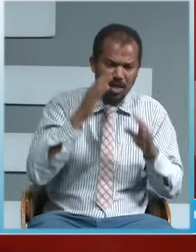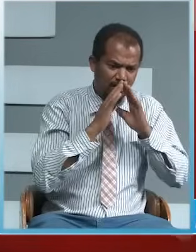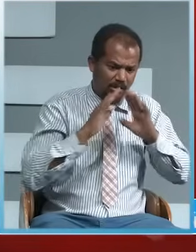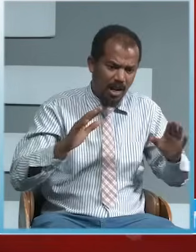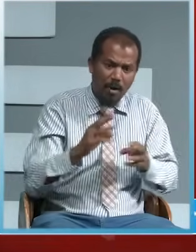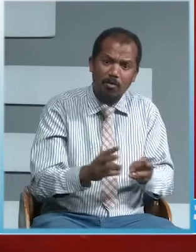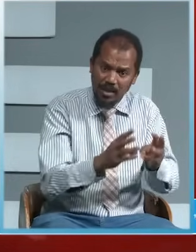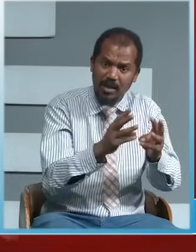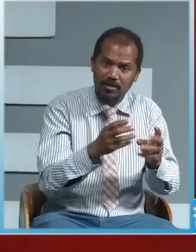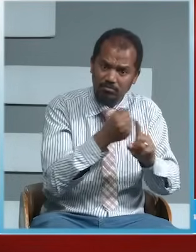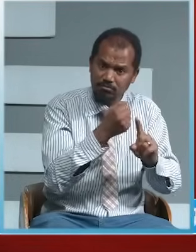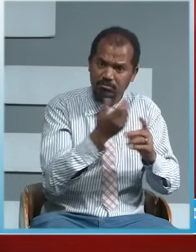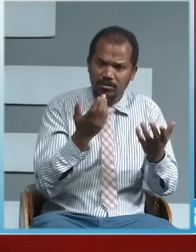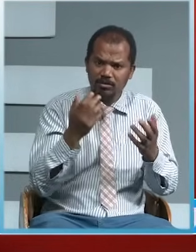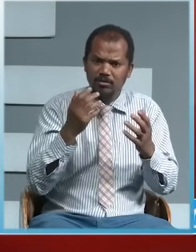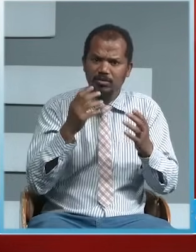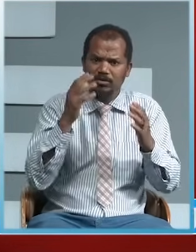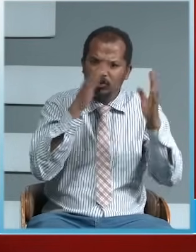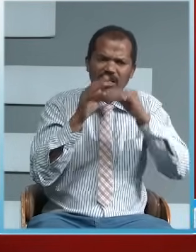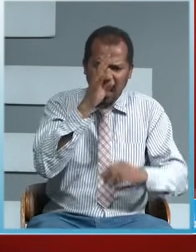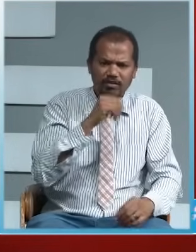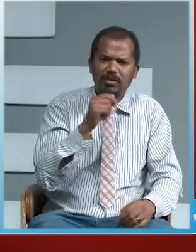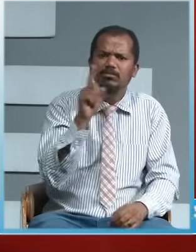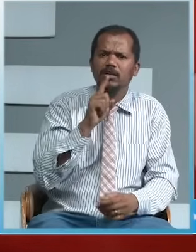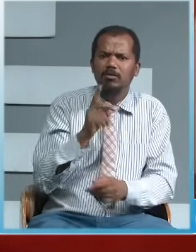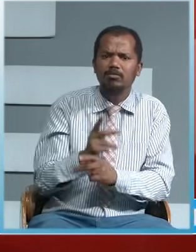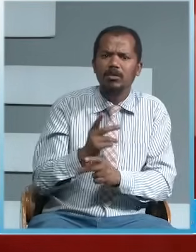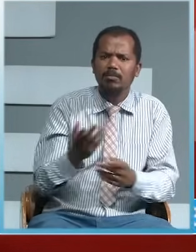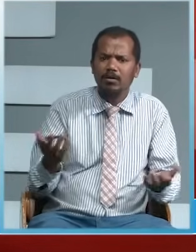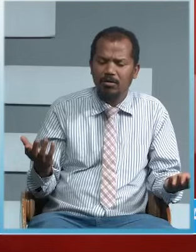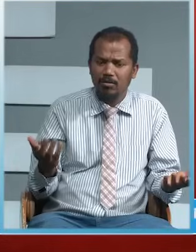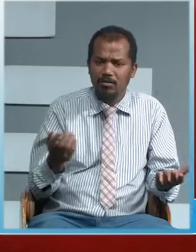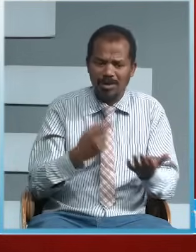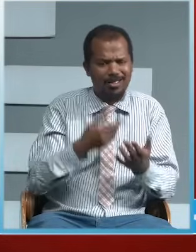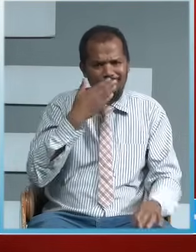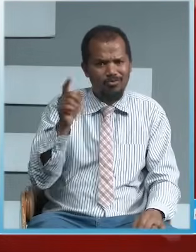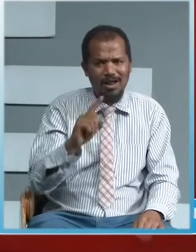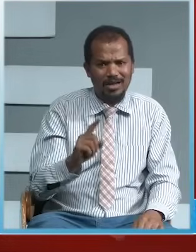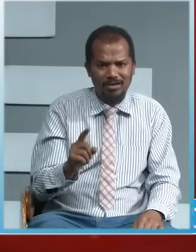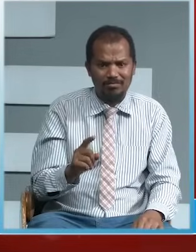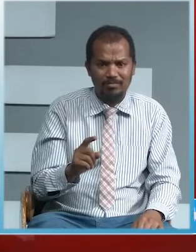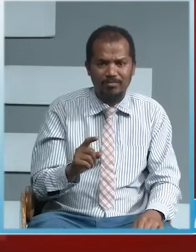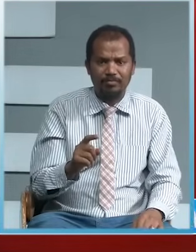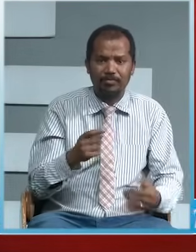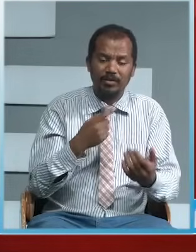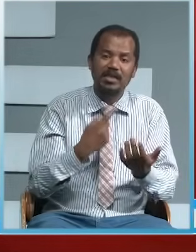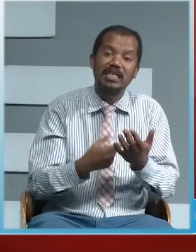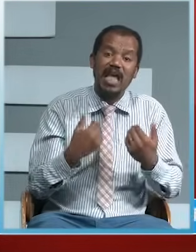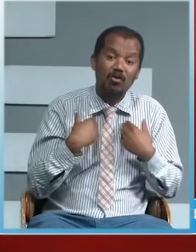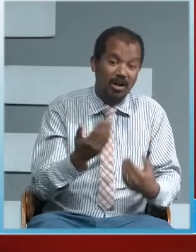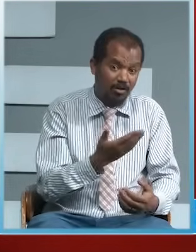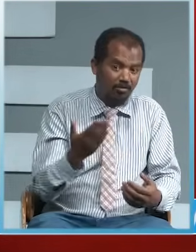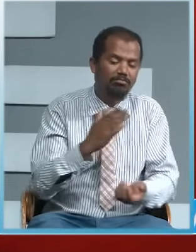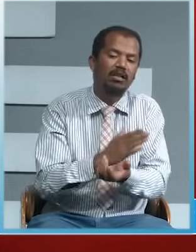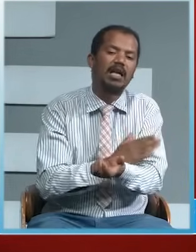ሰላማዊ በሆነ መንገድ ትግል ካላደረገ ምንድነው የሚጠበቀው የሚለው ነገር ኤክስፔክቴብል ነው። ይሄ ጥሩ አይደለም እና በዚህ ሂደት ያሉ